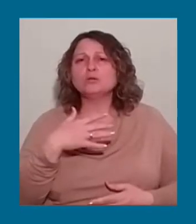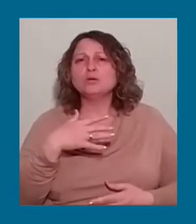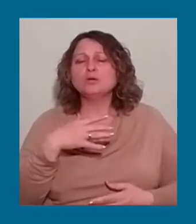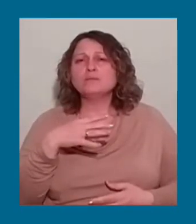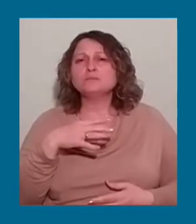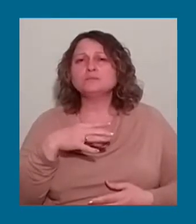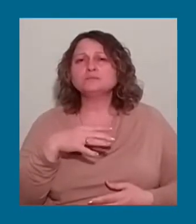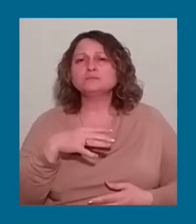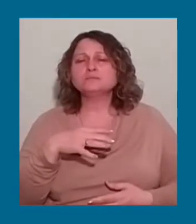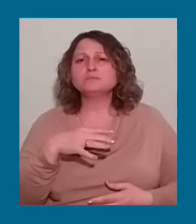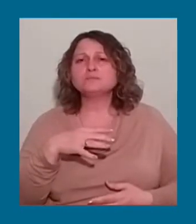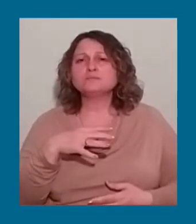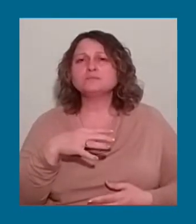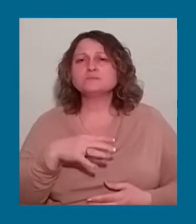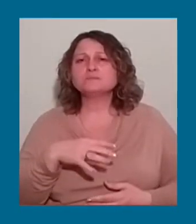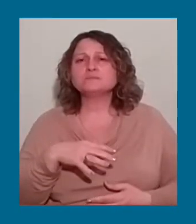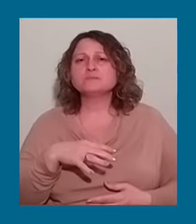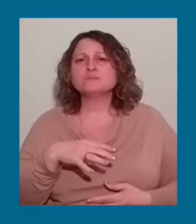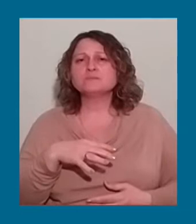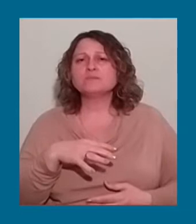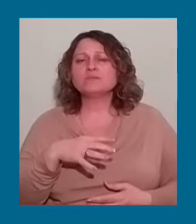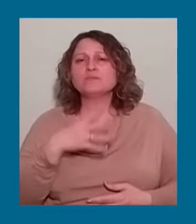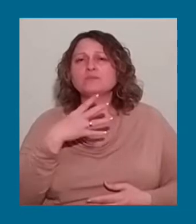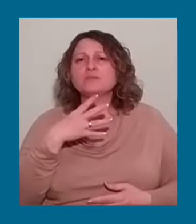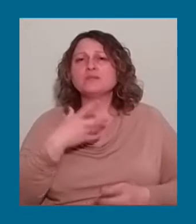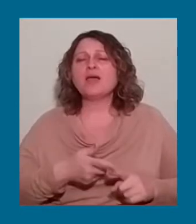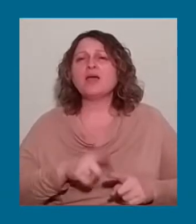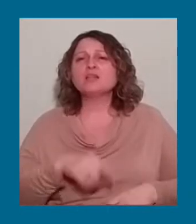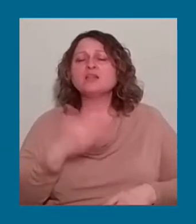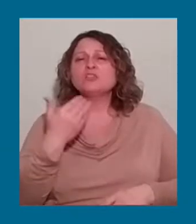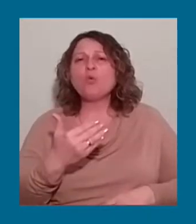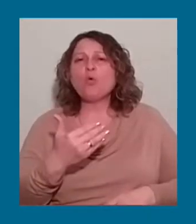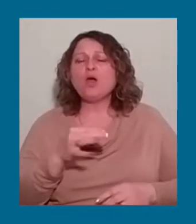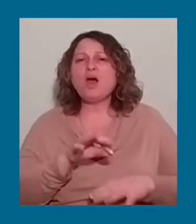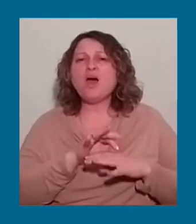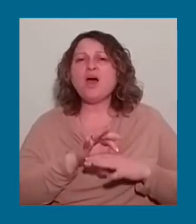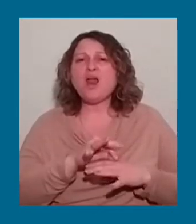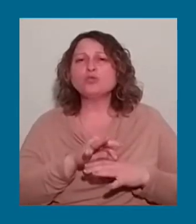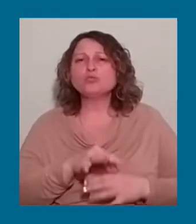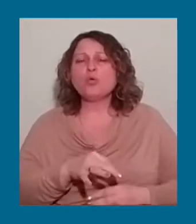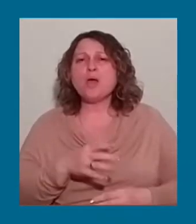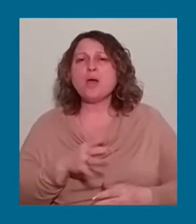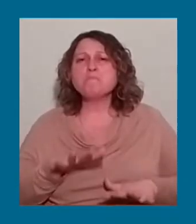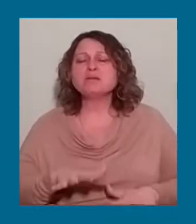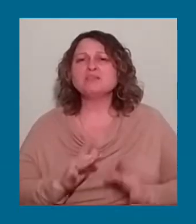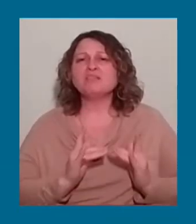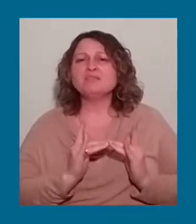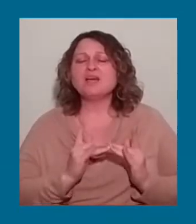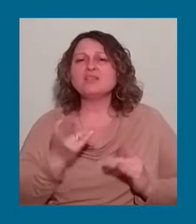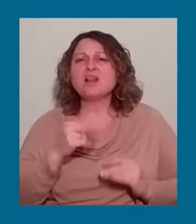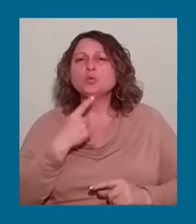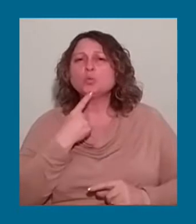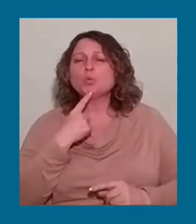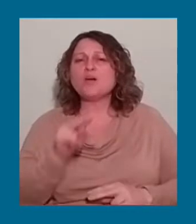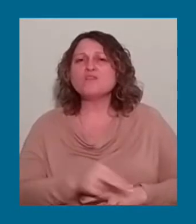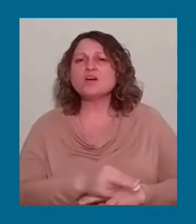Для некоторых родное место интернат для трудновоспитуемых в Одессе на Фонтанке. Да, ты